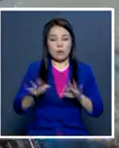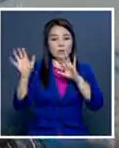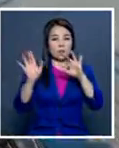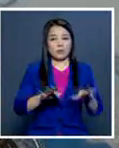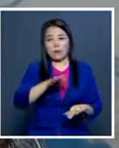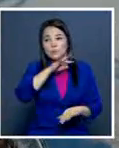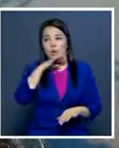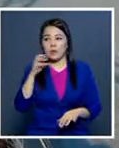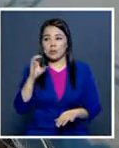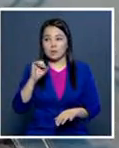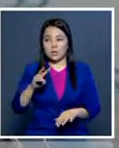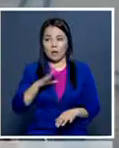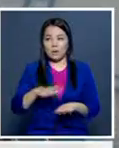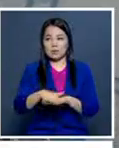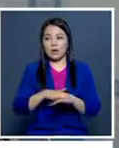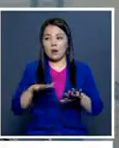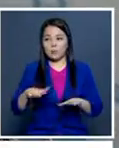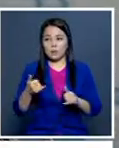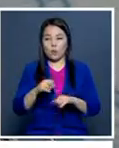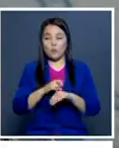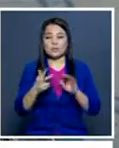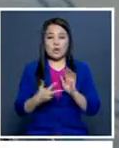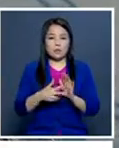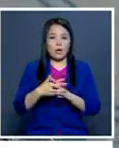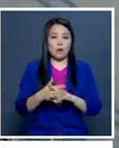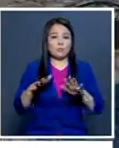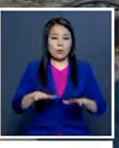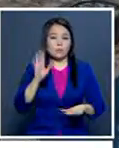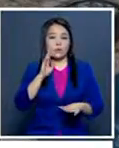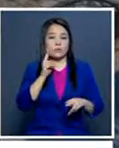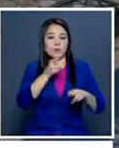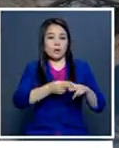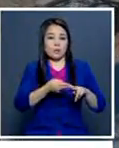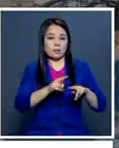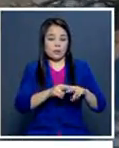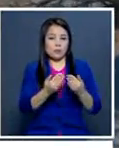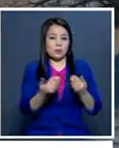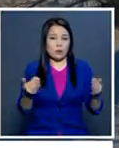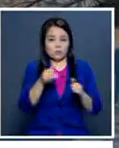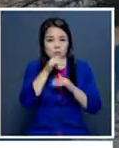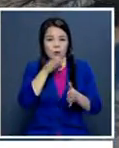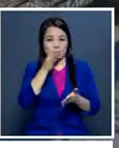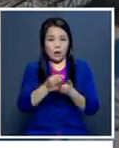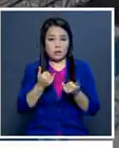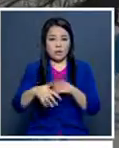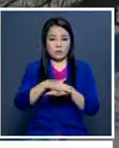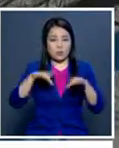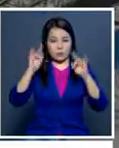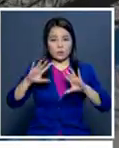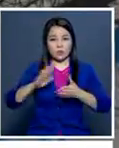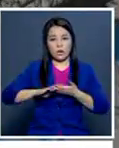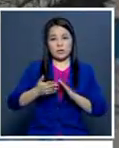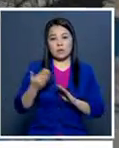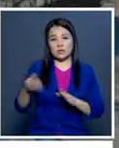айтуынша, Есіл өзенінің жағасында орналасқан 18 ауылға судан тосқауыл қоюға мүмкіндік жоқ. Осыған байланысты төтенше